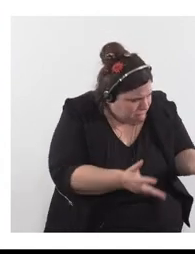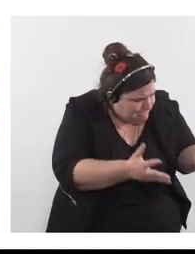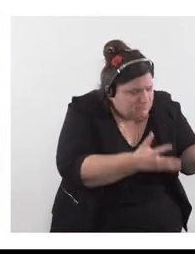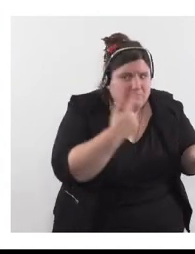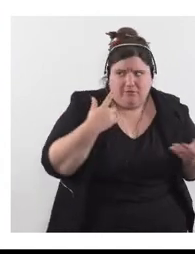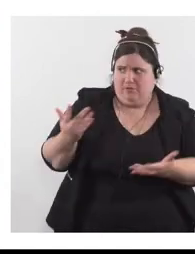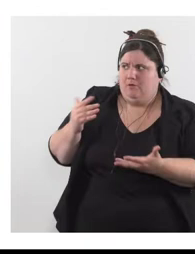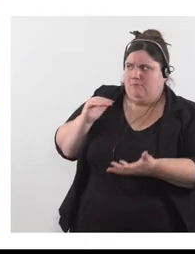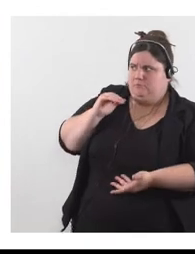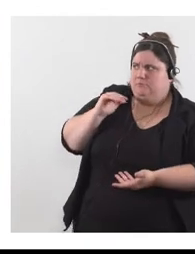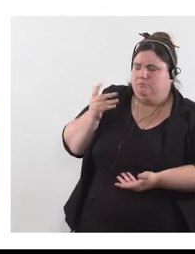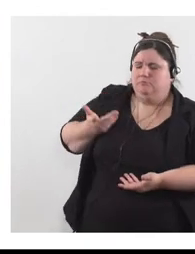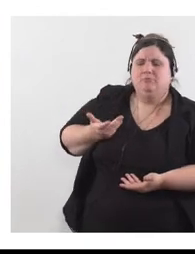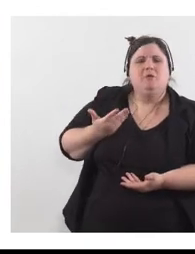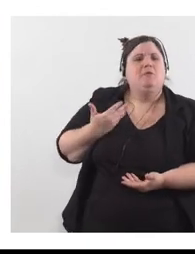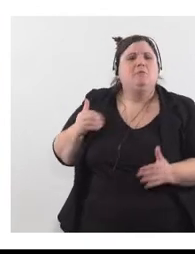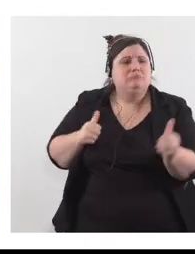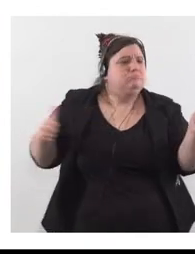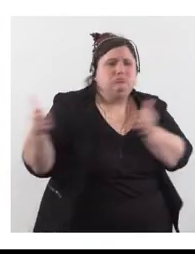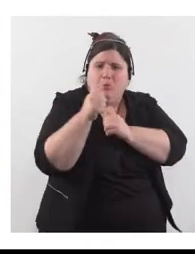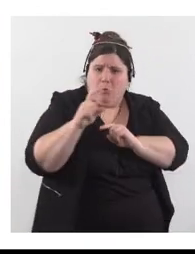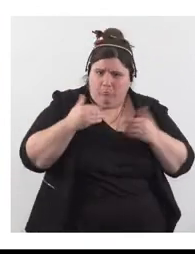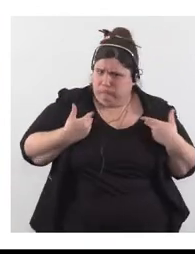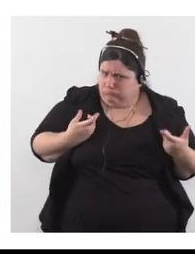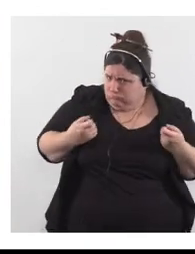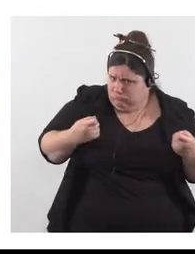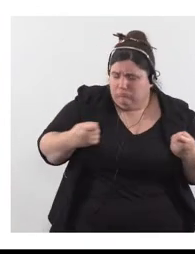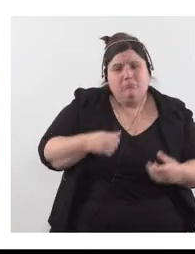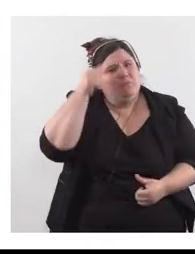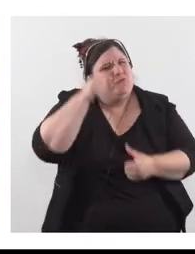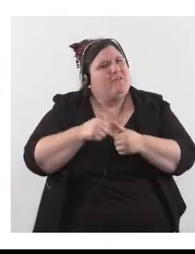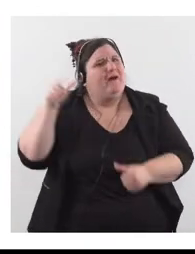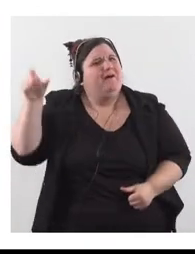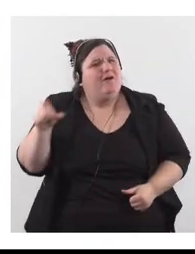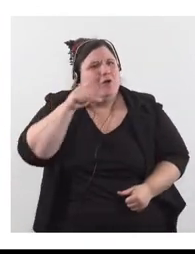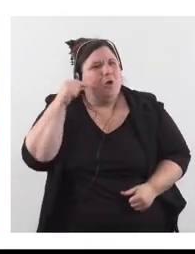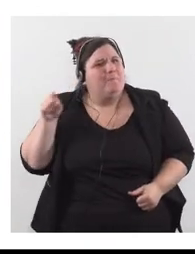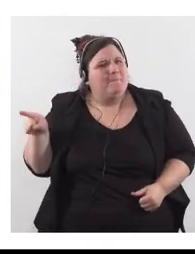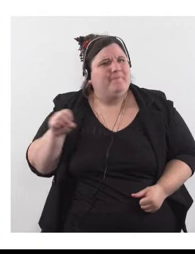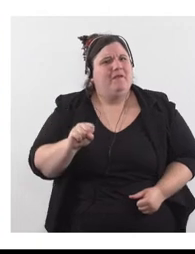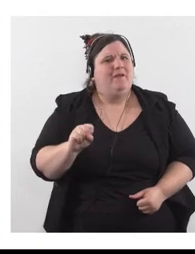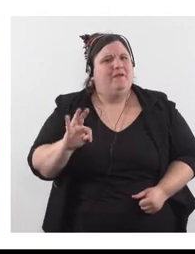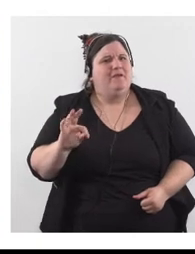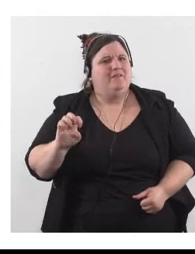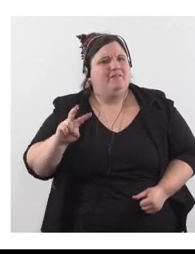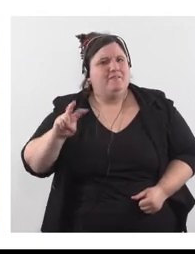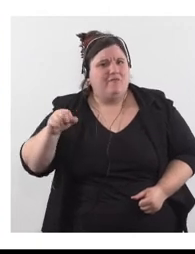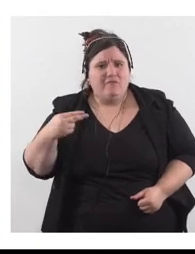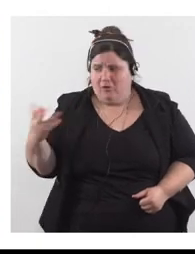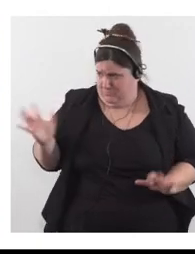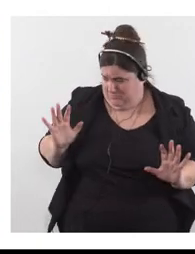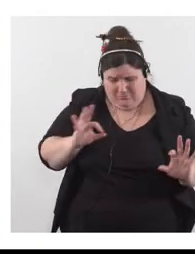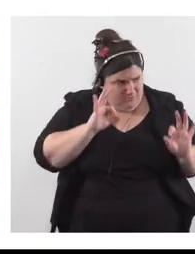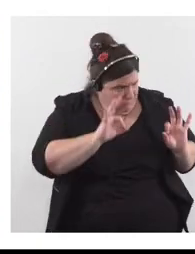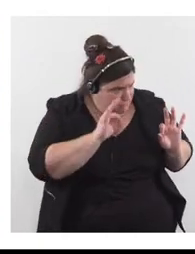cette affaire. Je me souviens que Stephen me disait: tu peux t'arrêter à tout moment, quand tu le